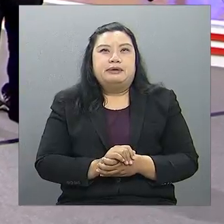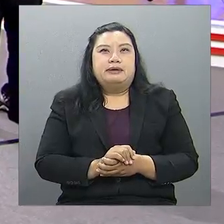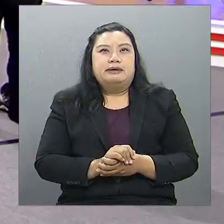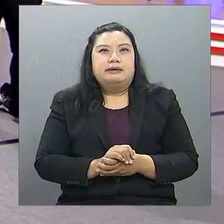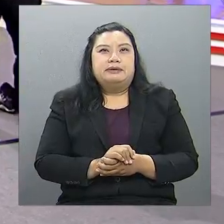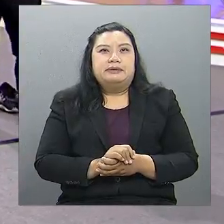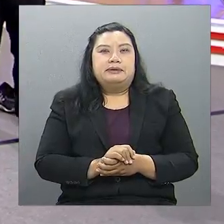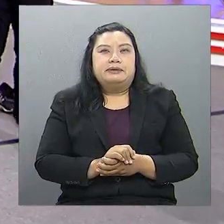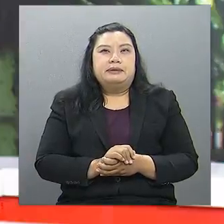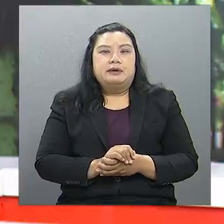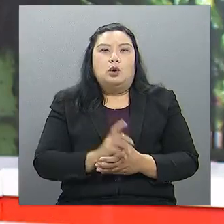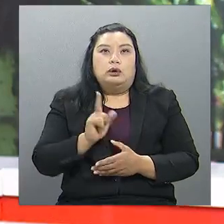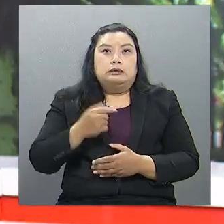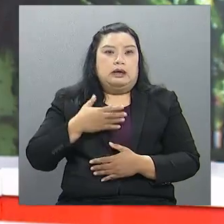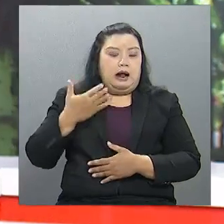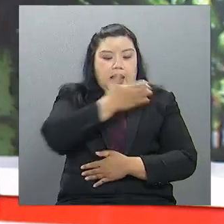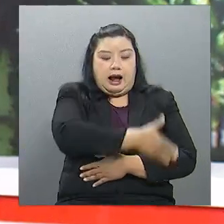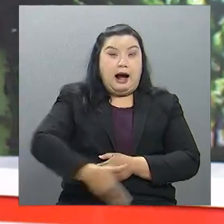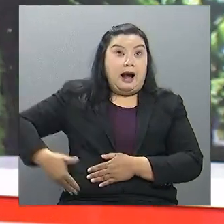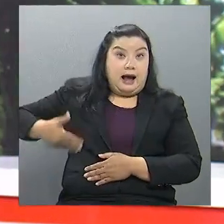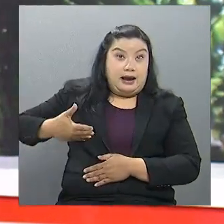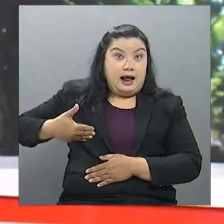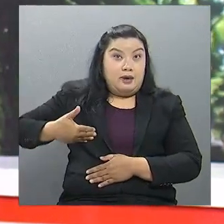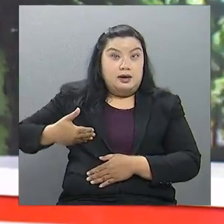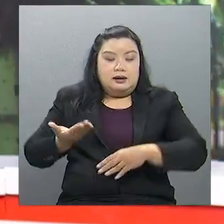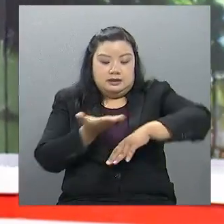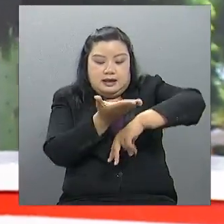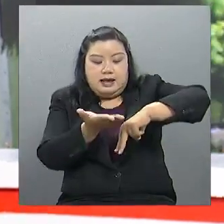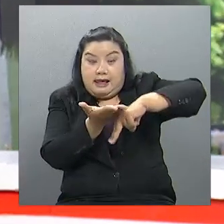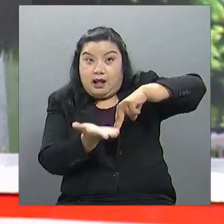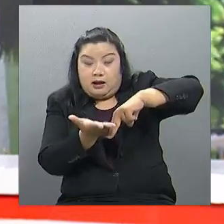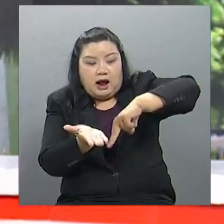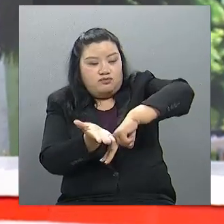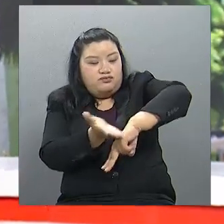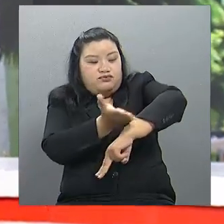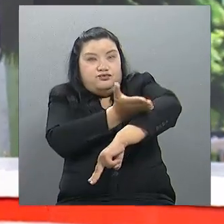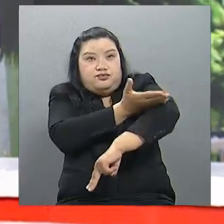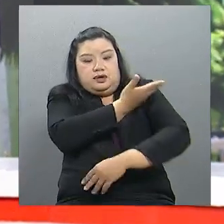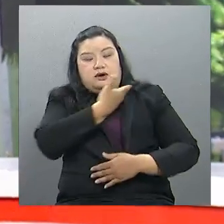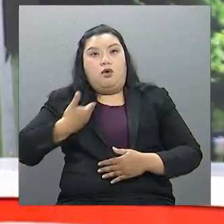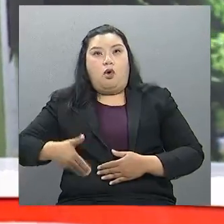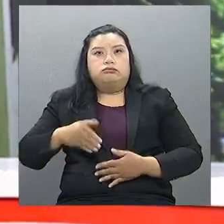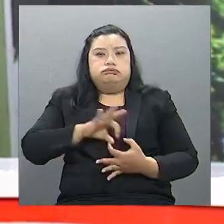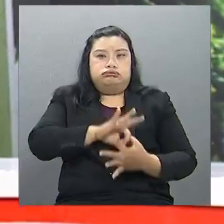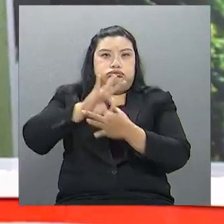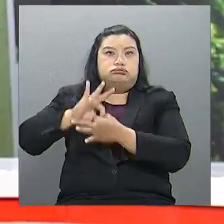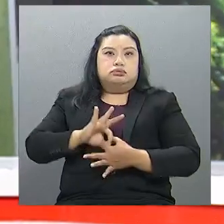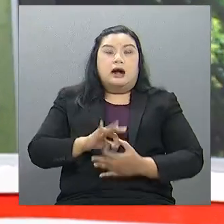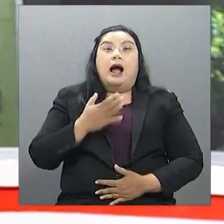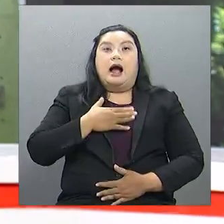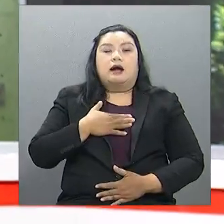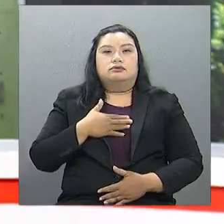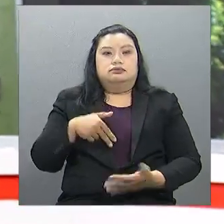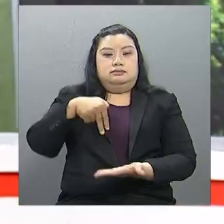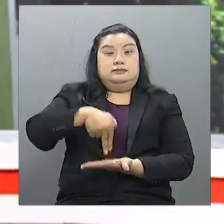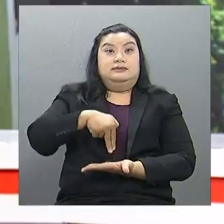ี่วสมพaqueกัหมดหรอเวลาดูไม่อยากใหดูแค่อยางนึงอย่เช่นแค่ปเวลาว่ืนเราสัเกตว